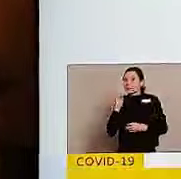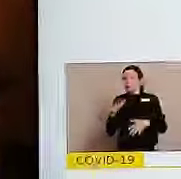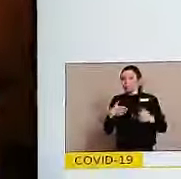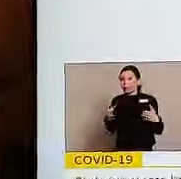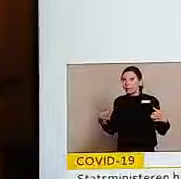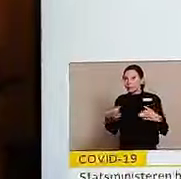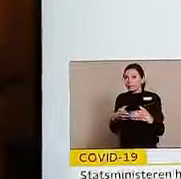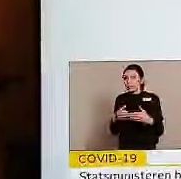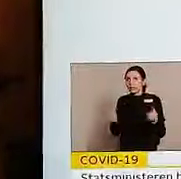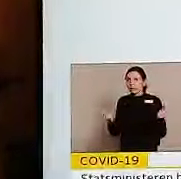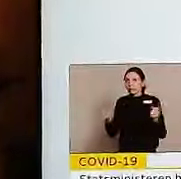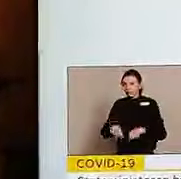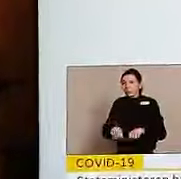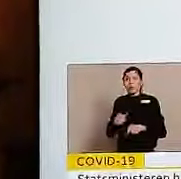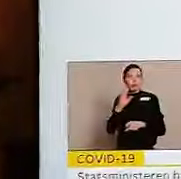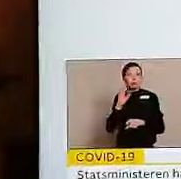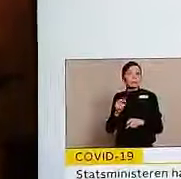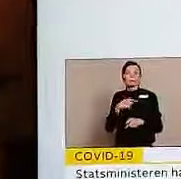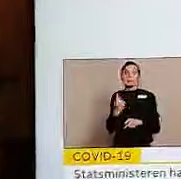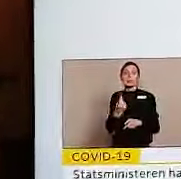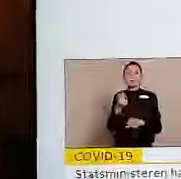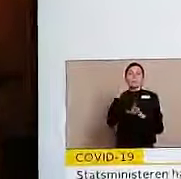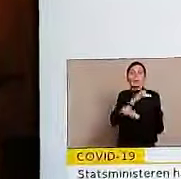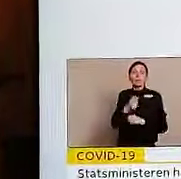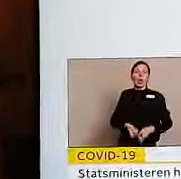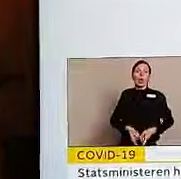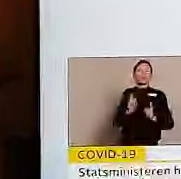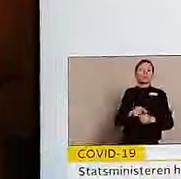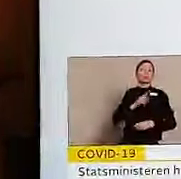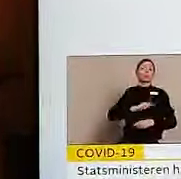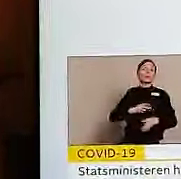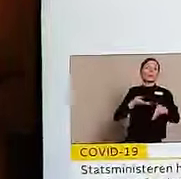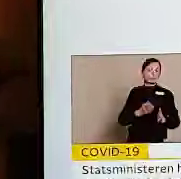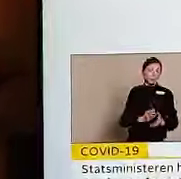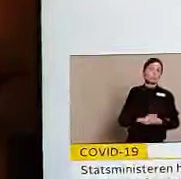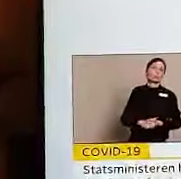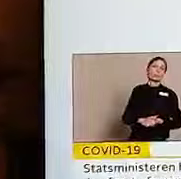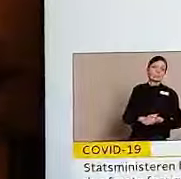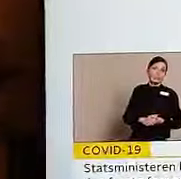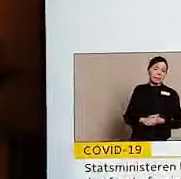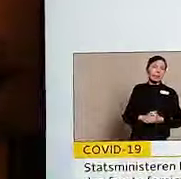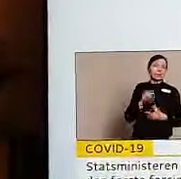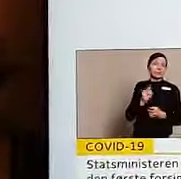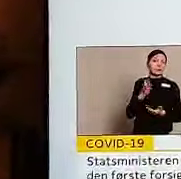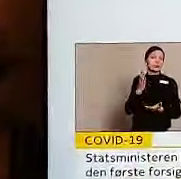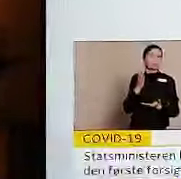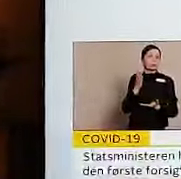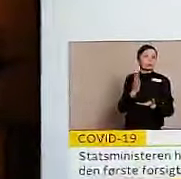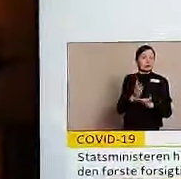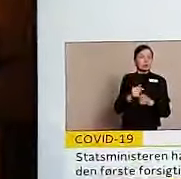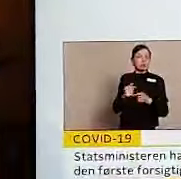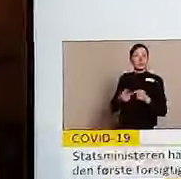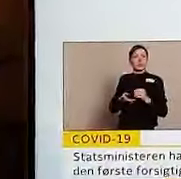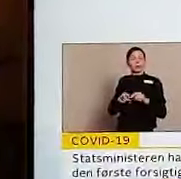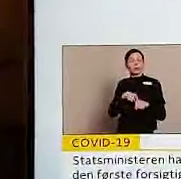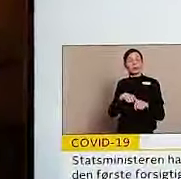المؤتمر الصحفي، وهو الذي تم خلال 3 أسابيع، وهي